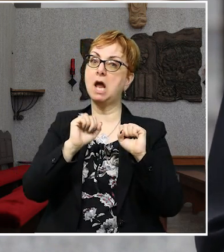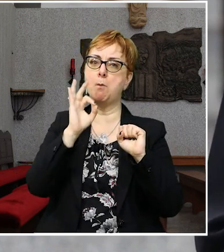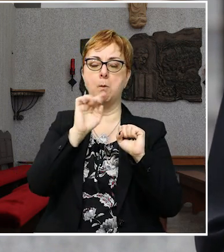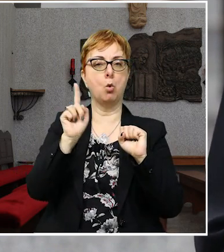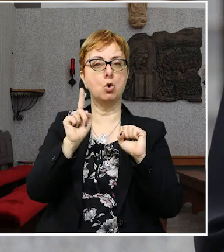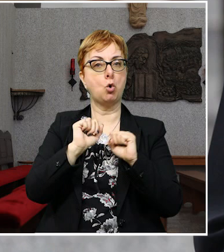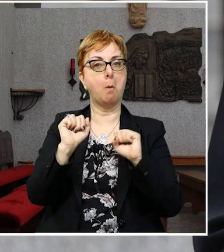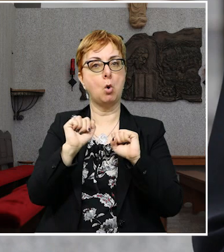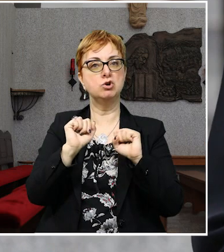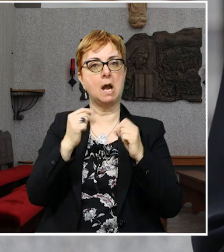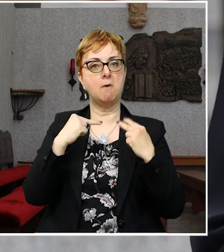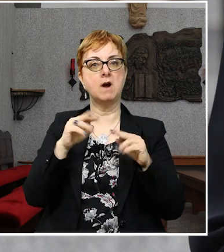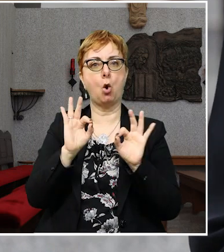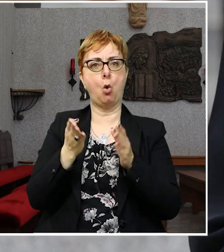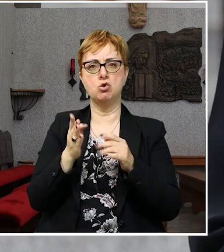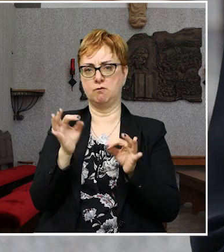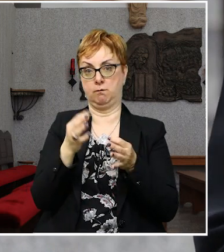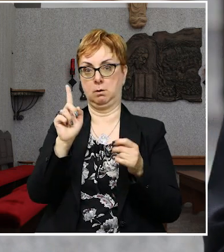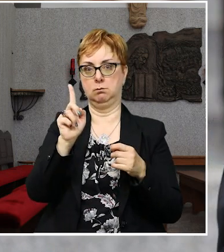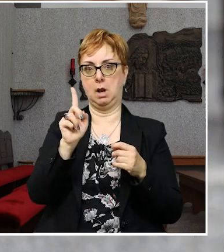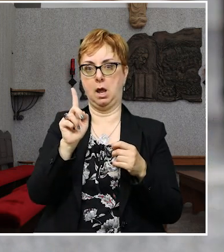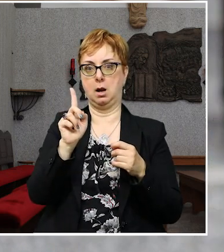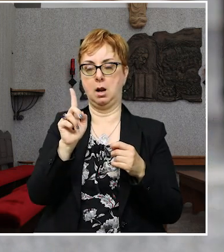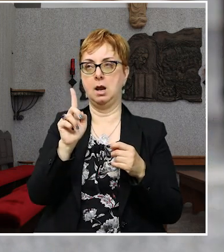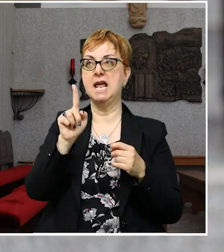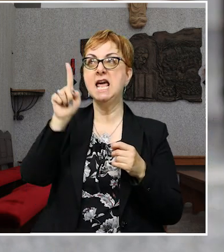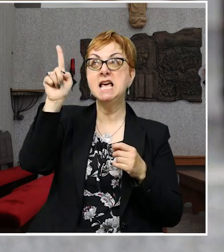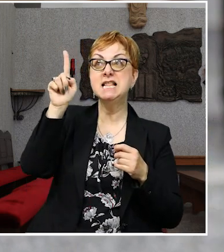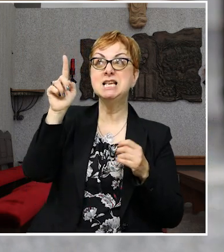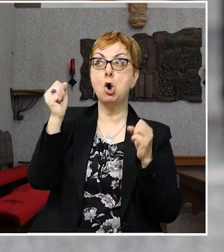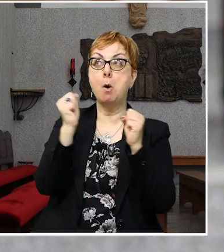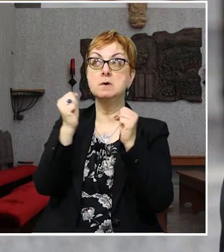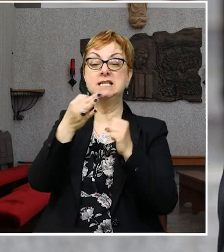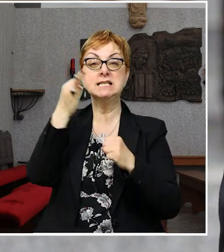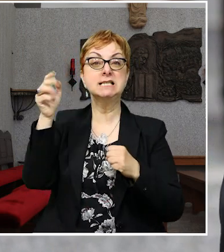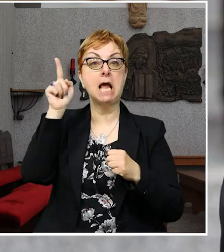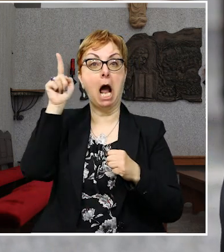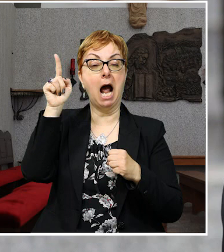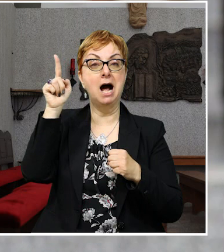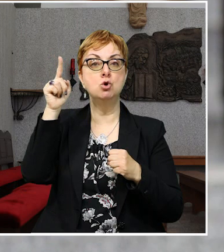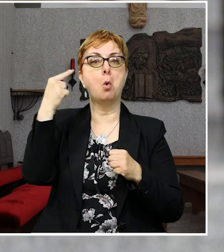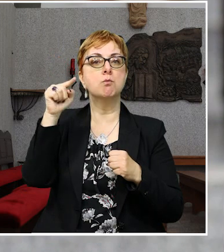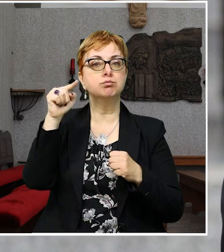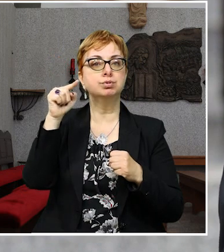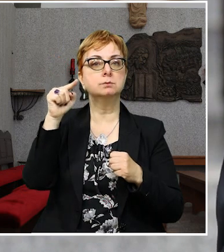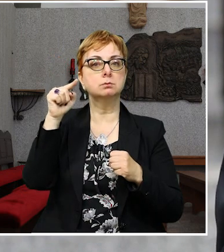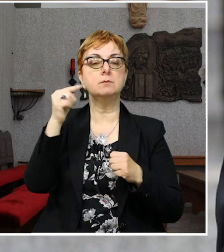o non fare. Ecco, il santo timore di Dio è ciò che ci